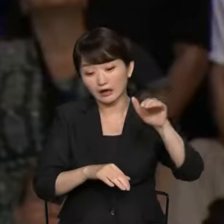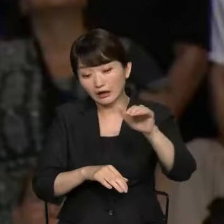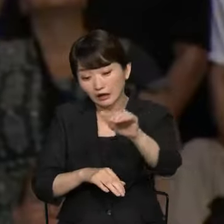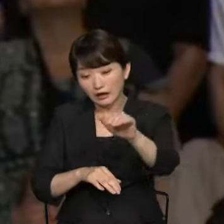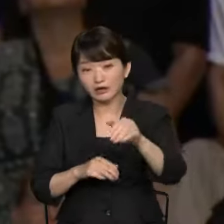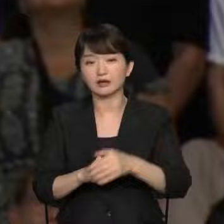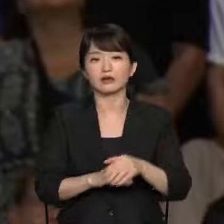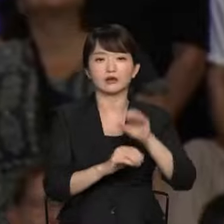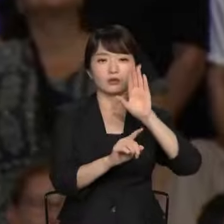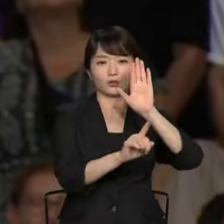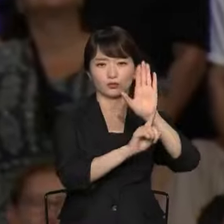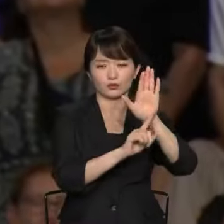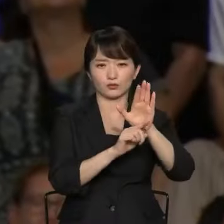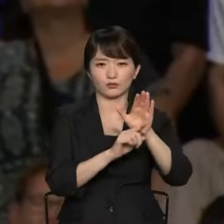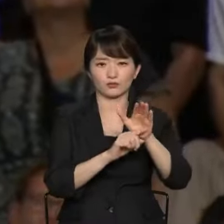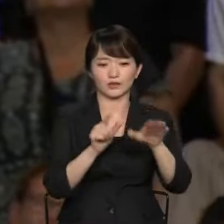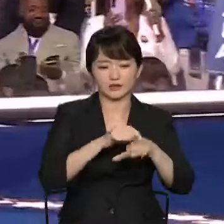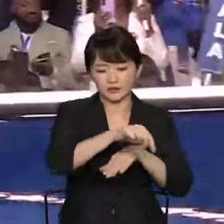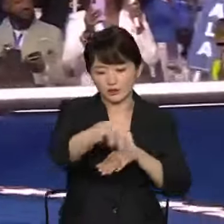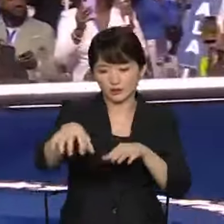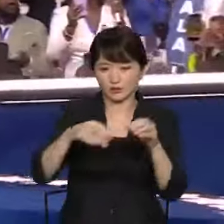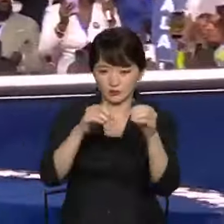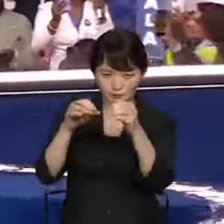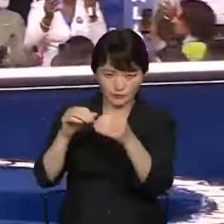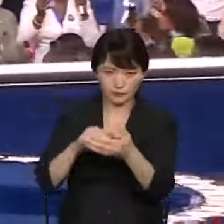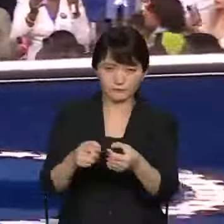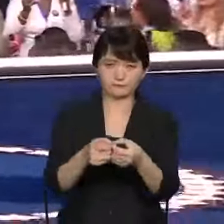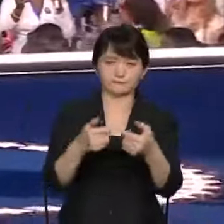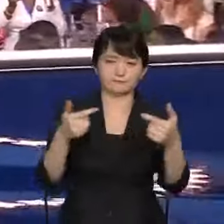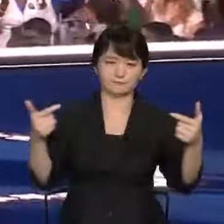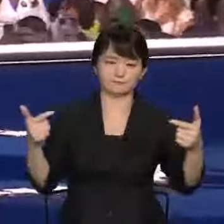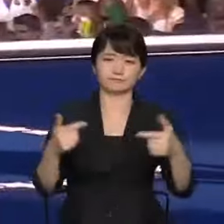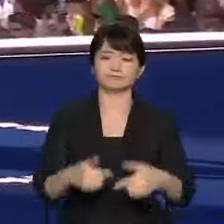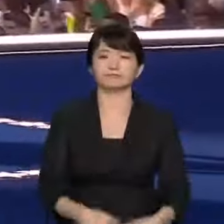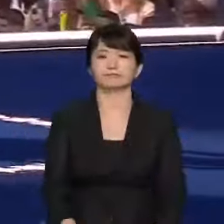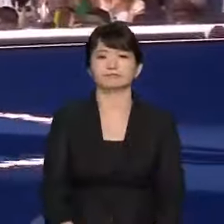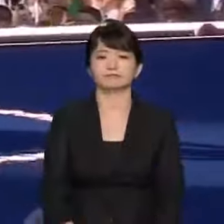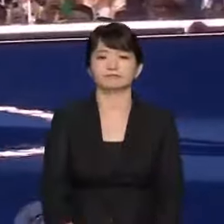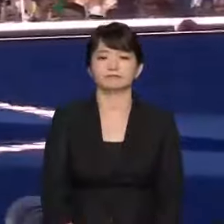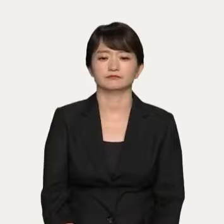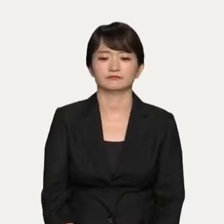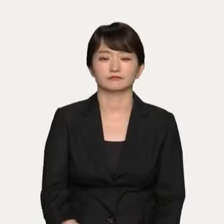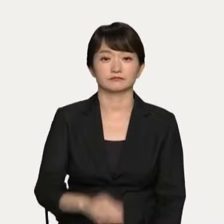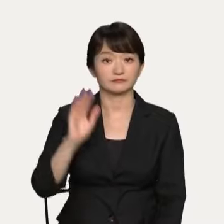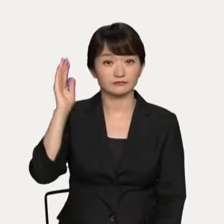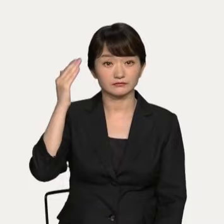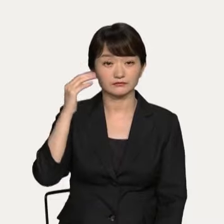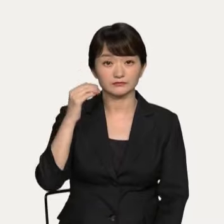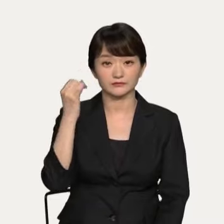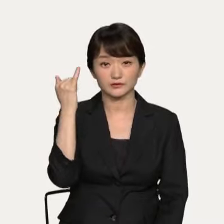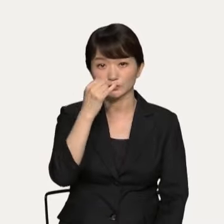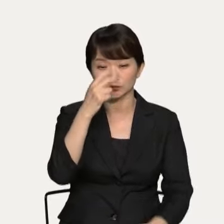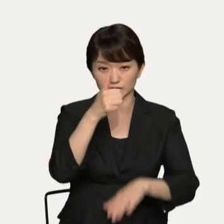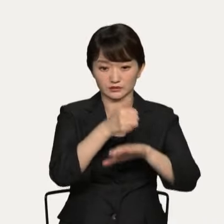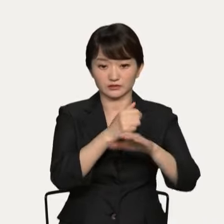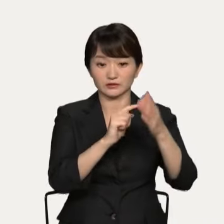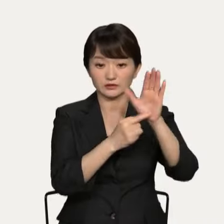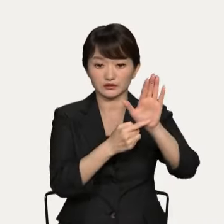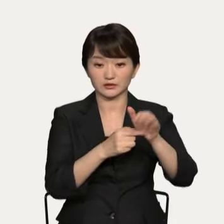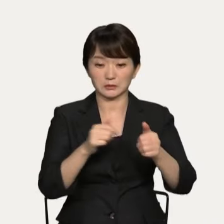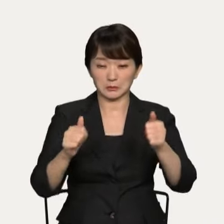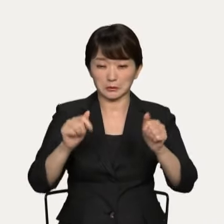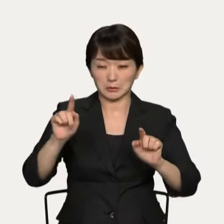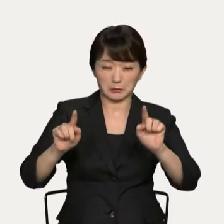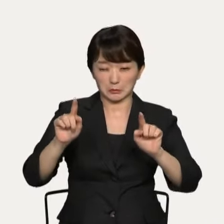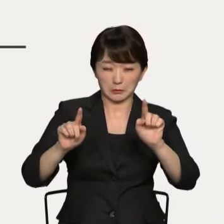커뮤니티 접촉을 늘리면서 지지층 다지기에 집중하고 있습니다 실제 최근 공개된 여론 조사 결과 5차 범위